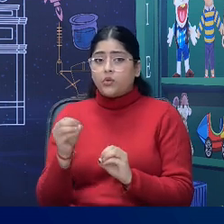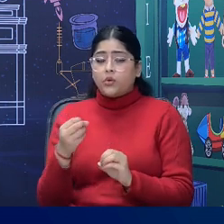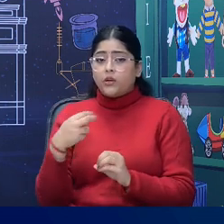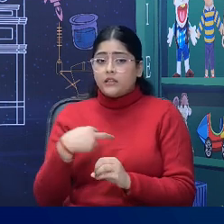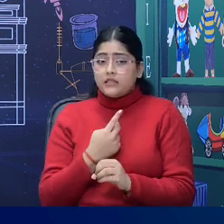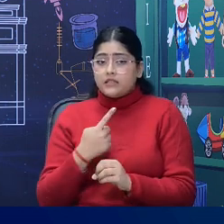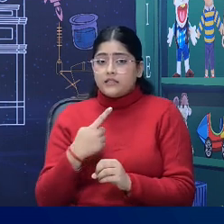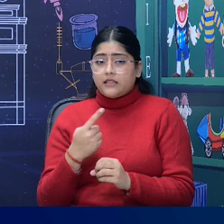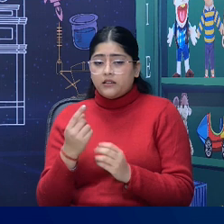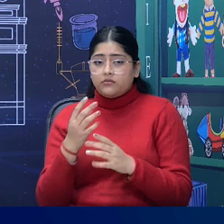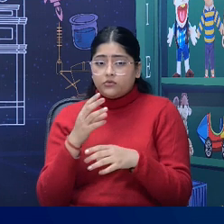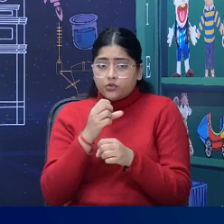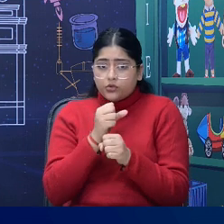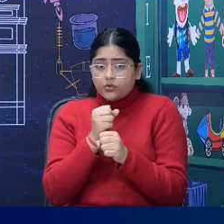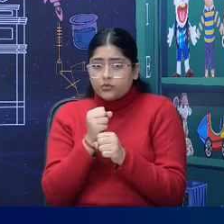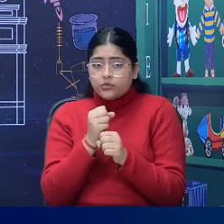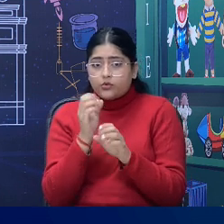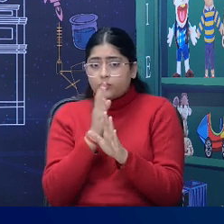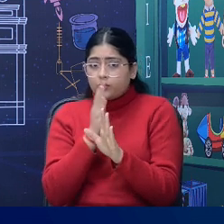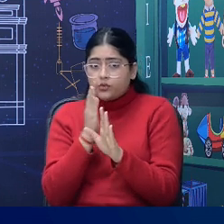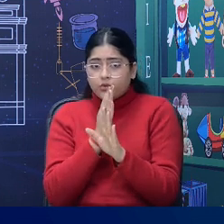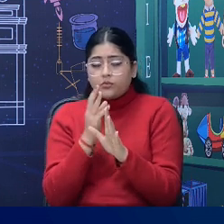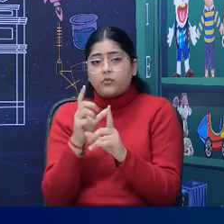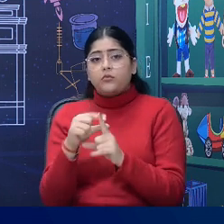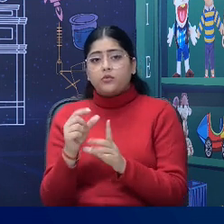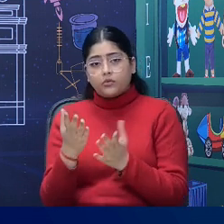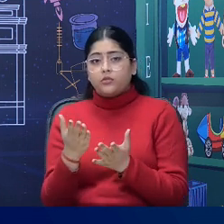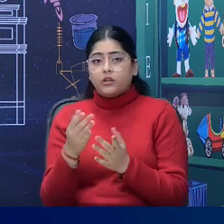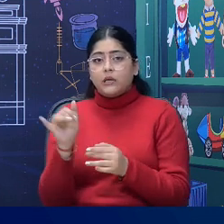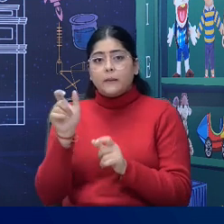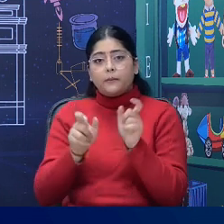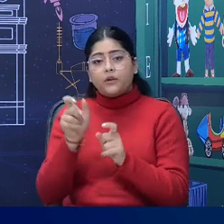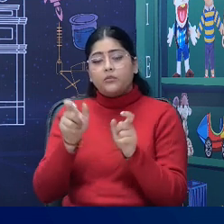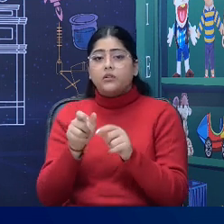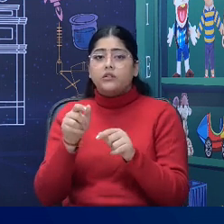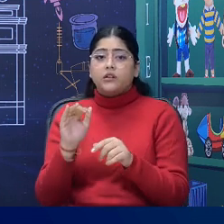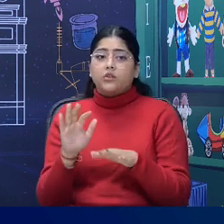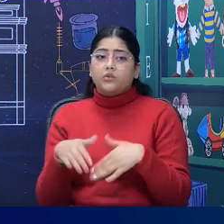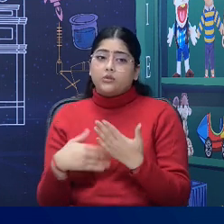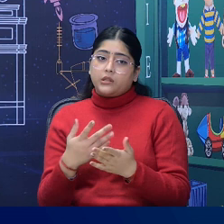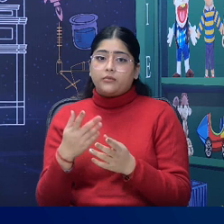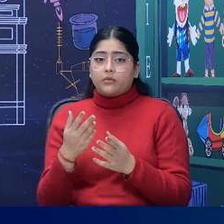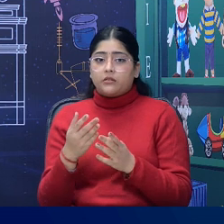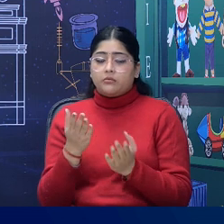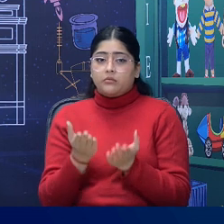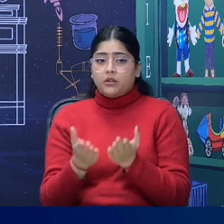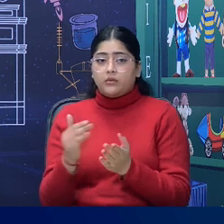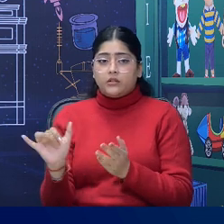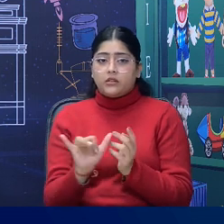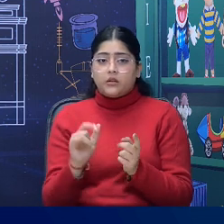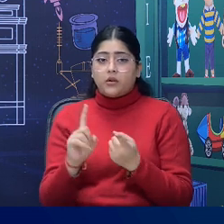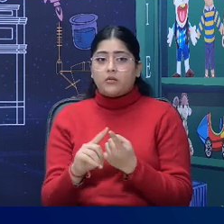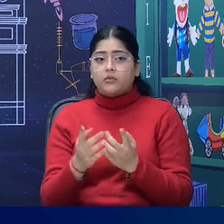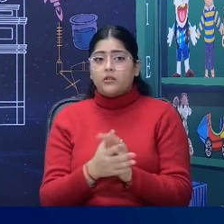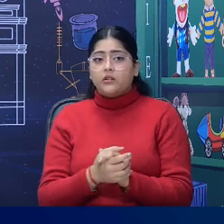लगते हैं तो वो यही कह रहे हैं कि एस्केप क्यों भागना क्यों उधार मिलना बंद हो गया क्या साहूकार ने ज्यादा तंग करना शुरू कर दिया है जी उस समय लोग